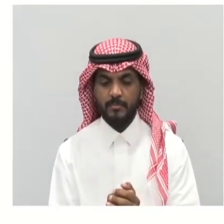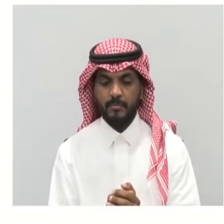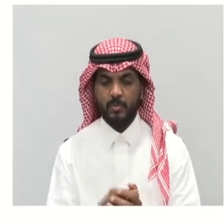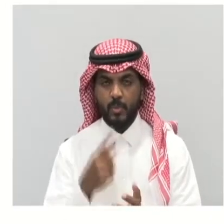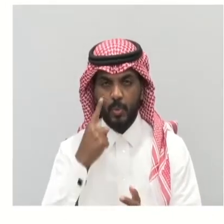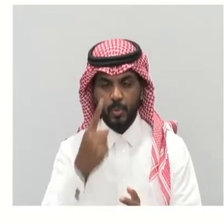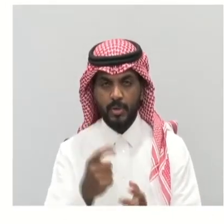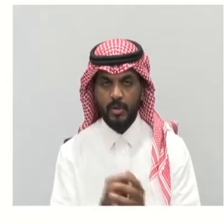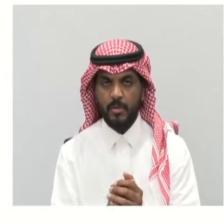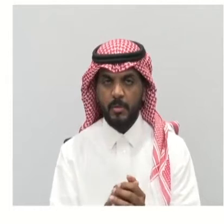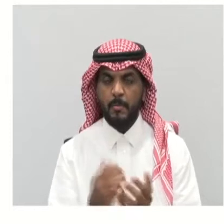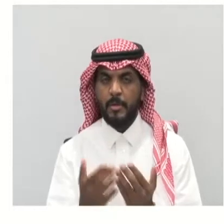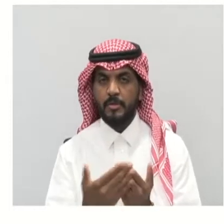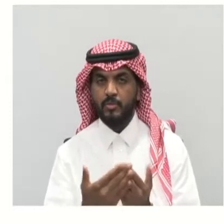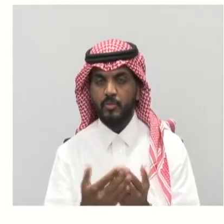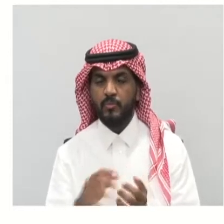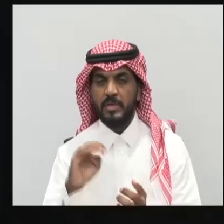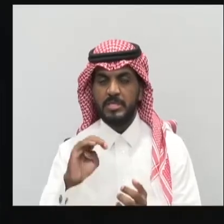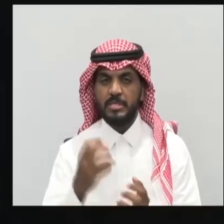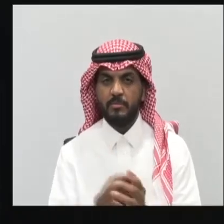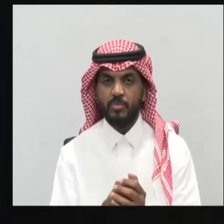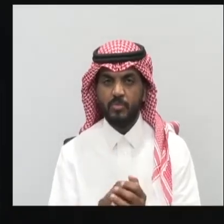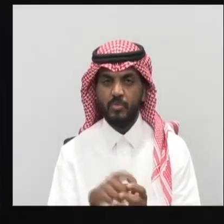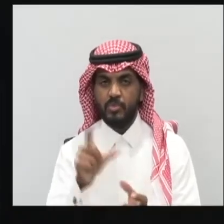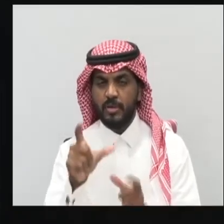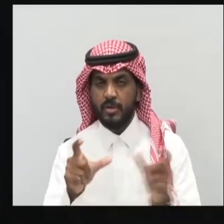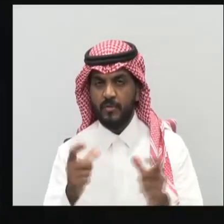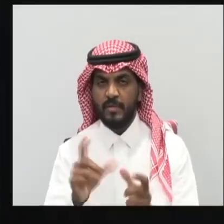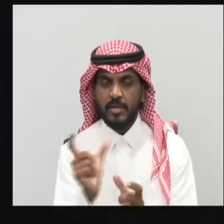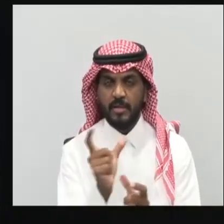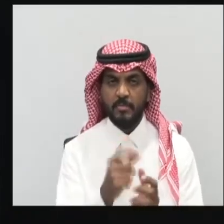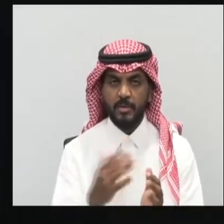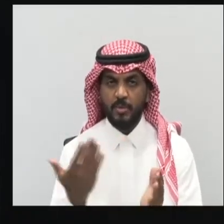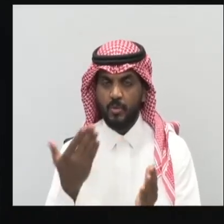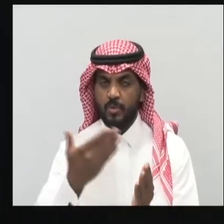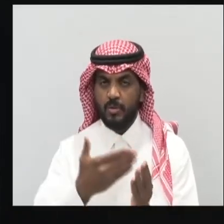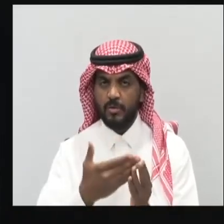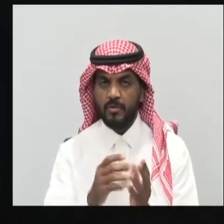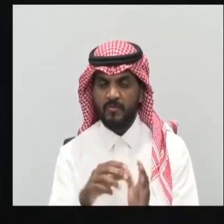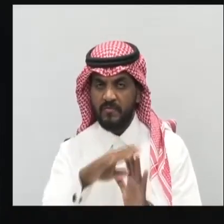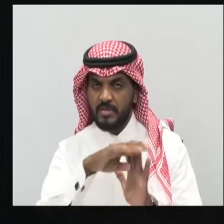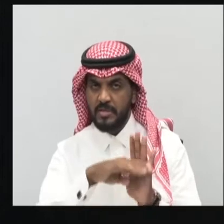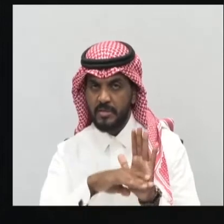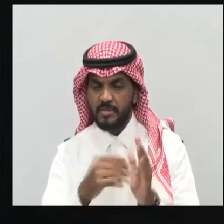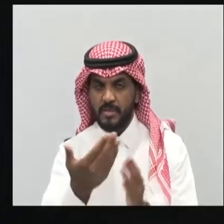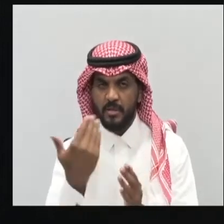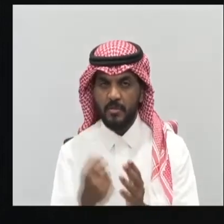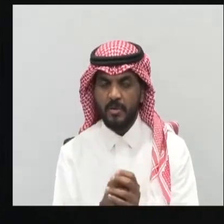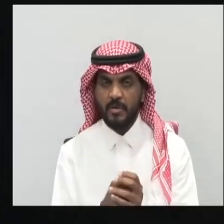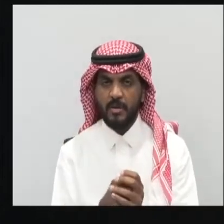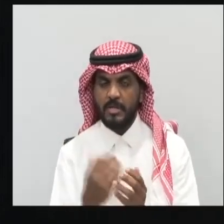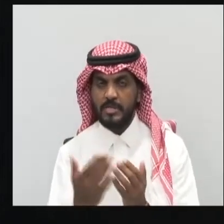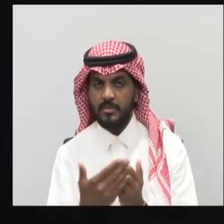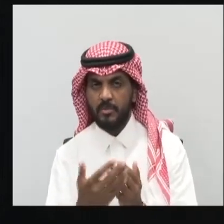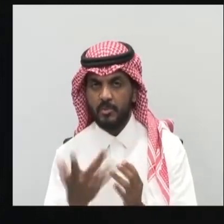هنا يا صغاري مطلوب مني فقرة جيم، أصنف الكلمات الواردة في النص السابق حسب